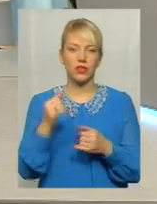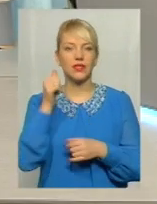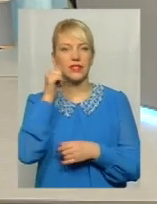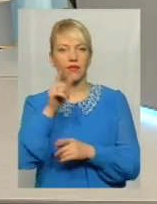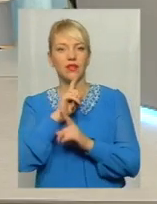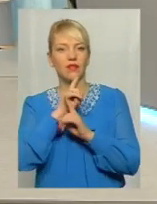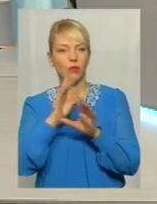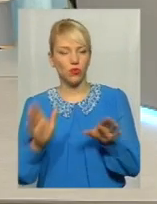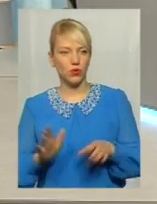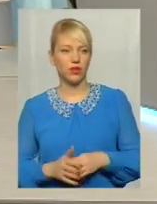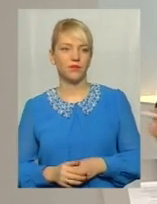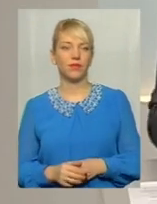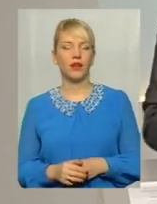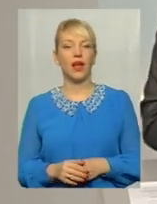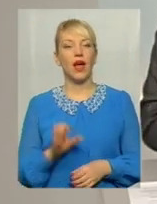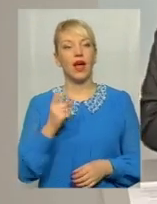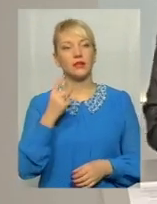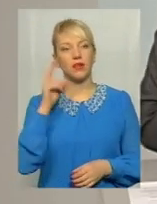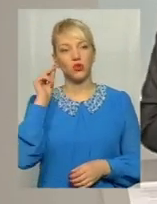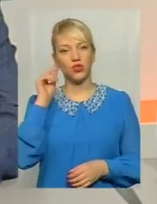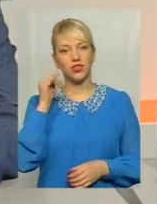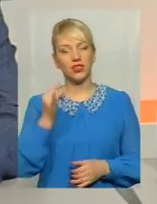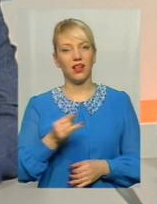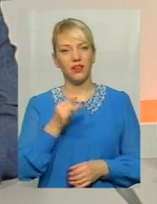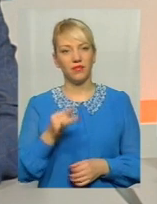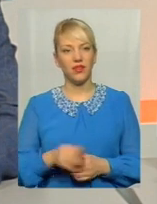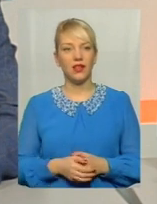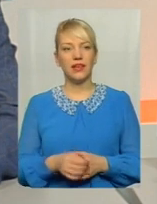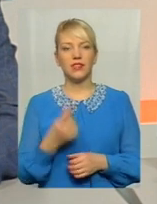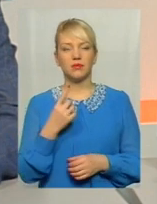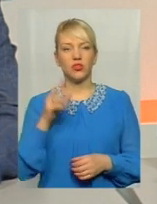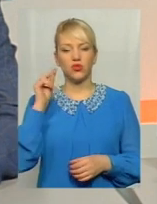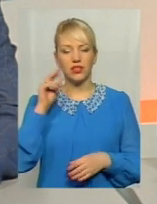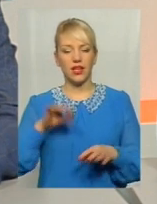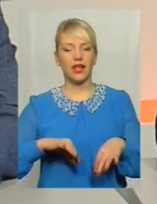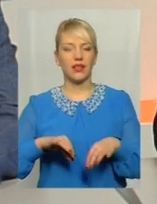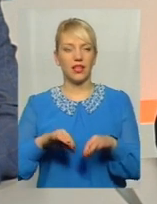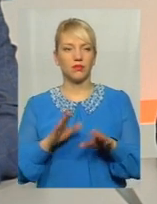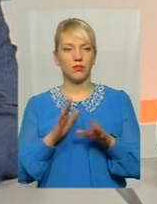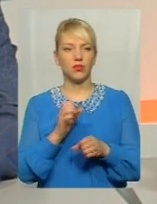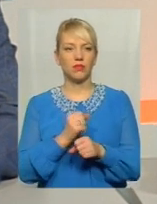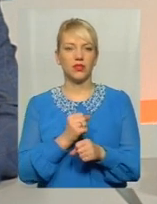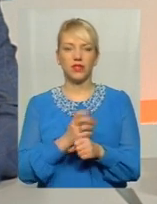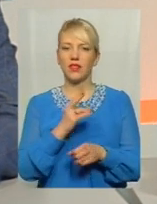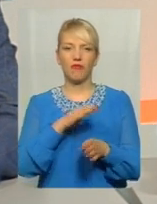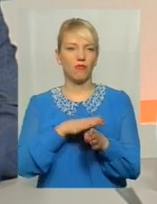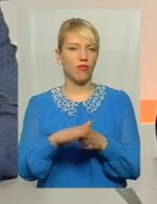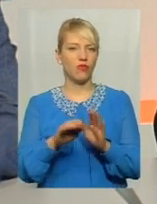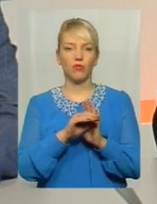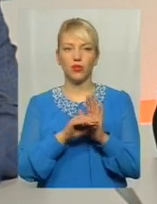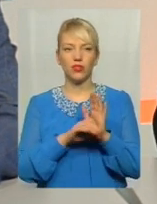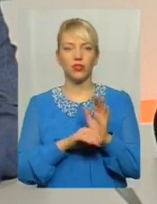не буде. А з першого числа? З першого числа транспорт буде працювати якби не в повному режимі, тому